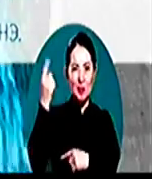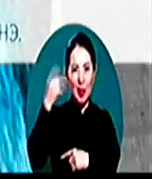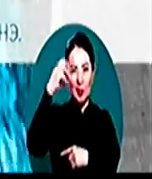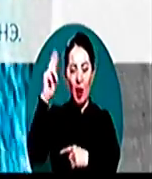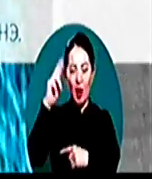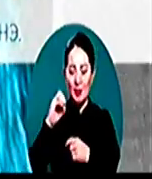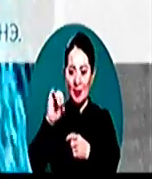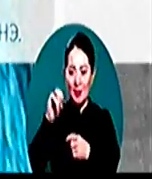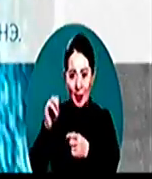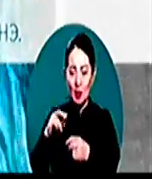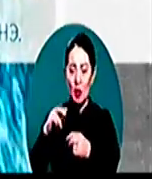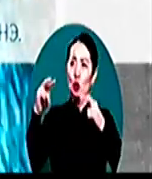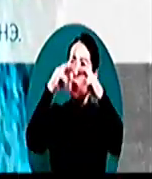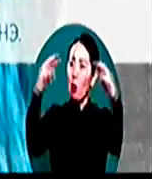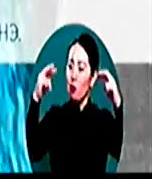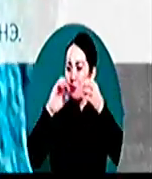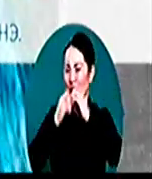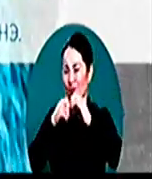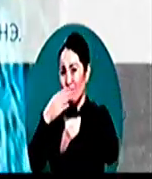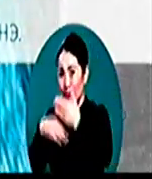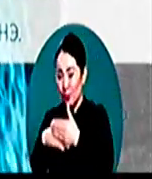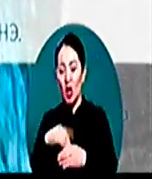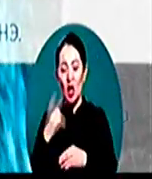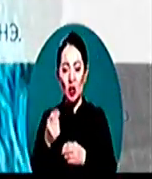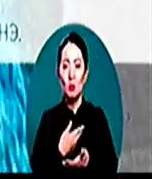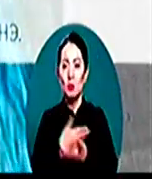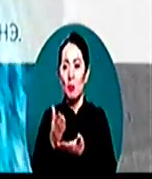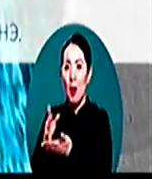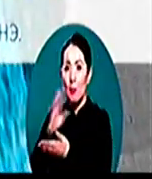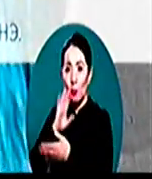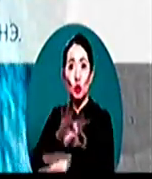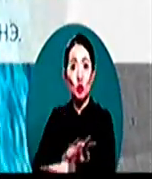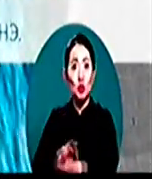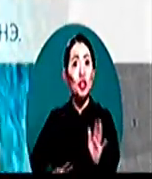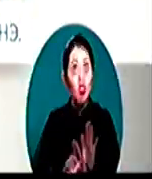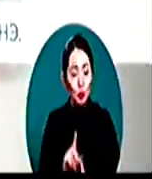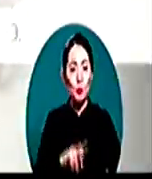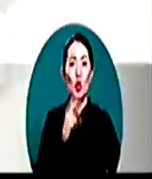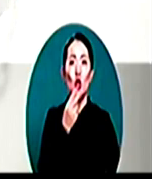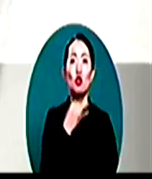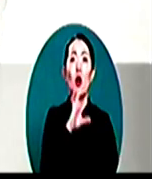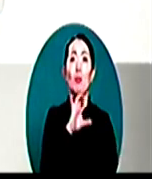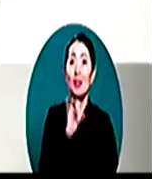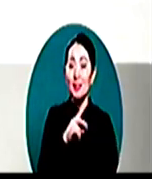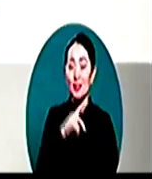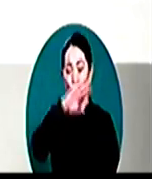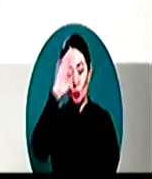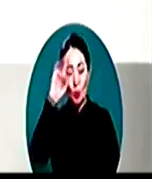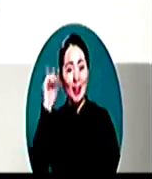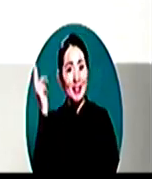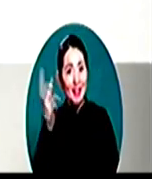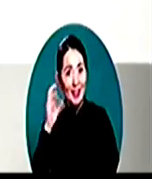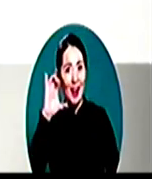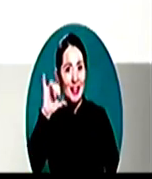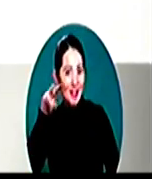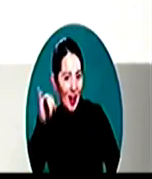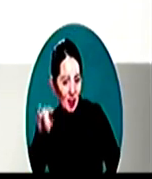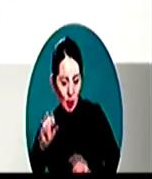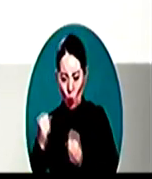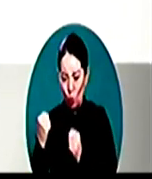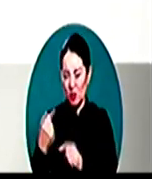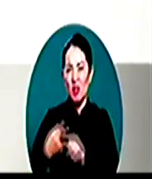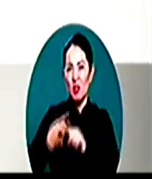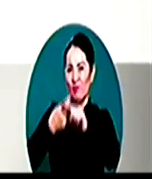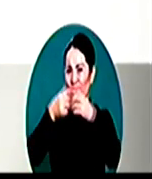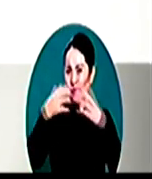станц, цахилгаан дамжуулах агаарын шугам барж эрчим хүч экспортлох төслийг эхлүүлнэ. Чойбалсангийн дулааны цахилгаан станцын хүчин чадлыг